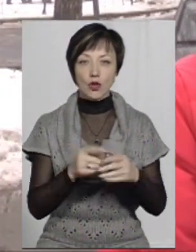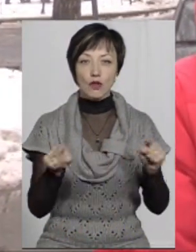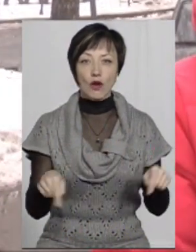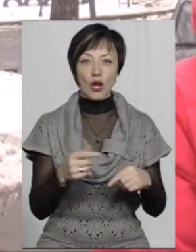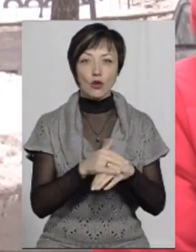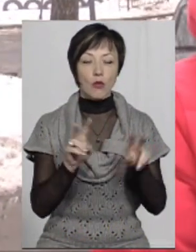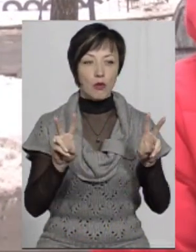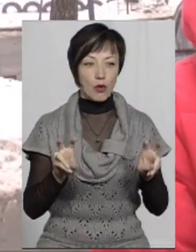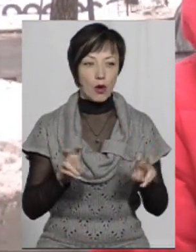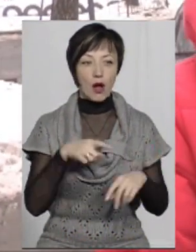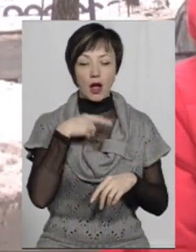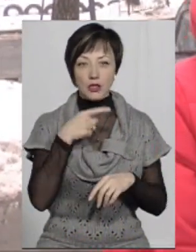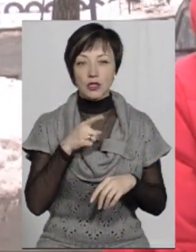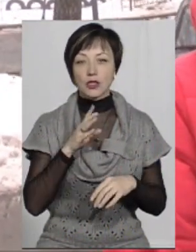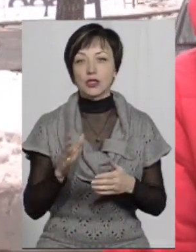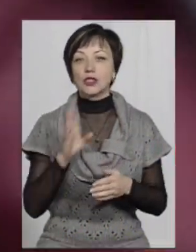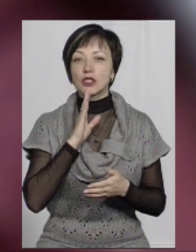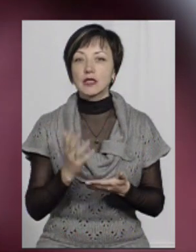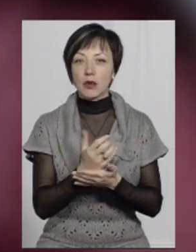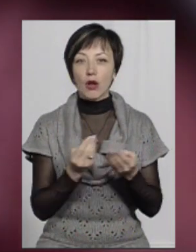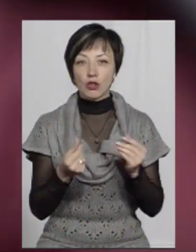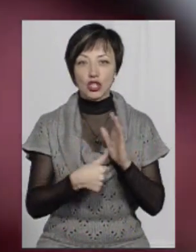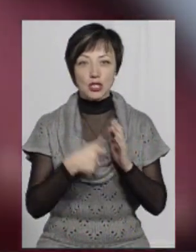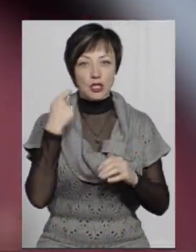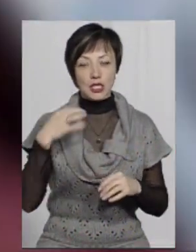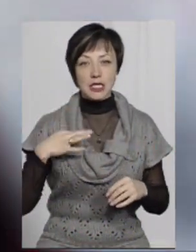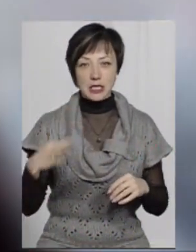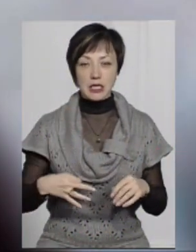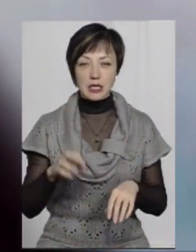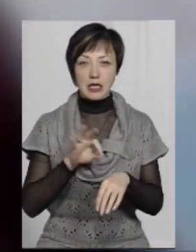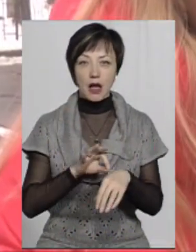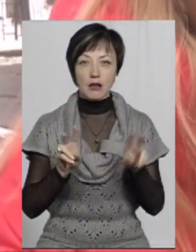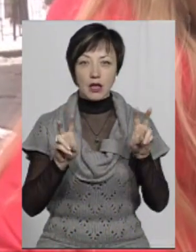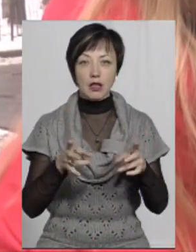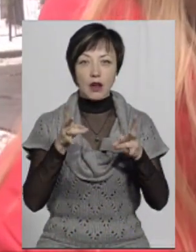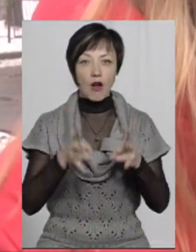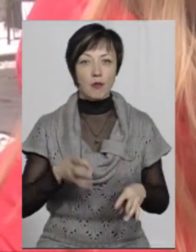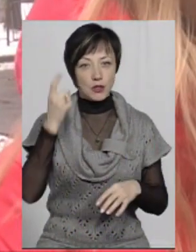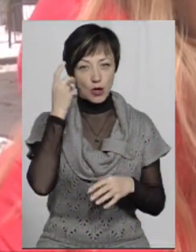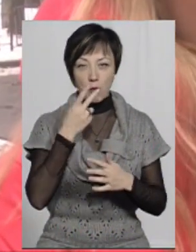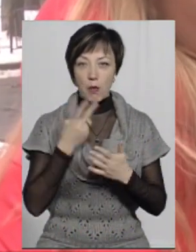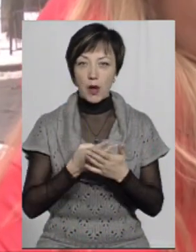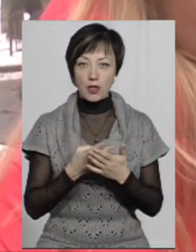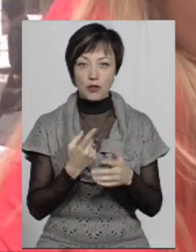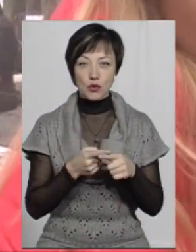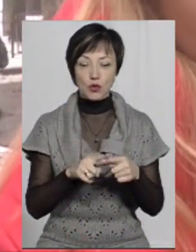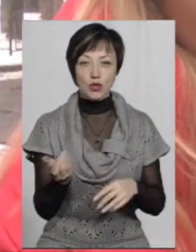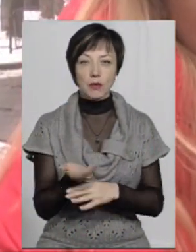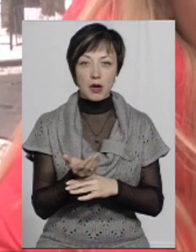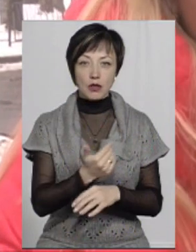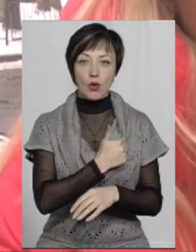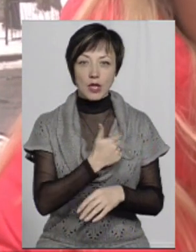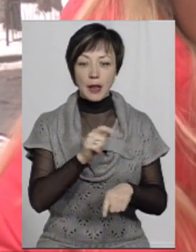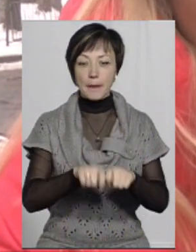добро» Олена Карпова. Каже, жінка збирала кошти для 6-річного сина з діагнозом травма черепа. Побачили оцю жебрачку і